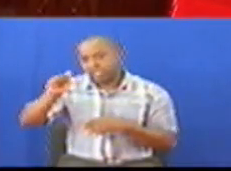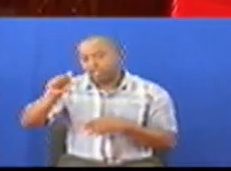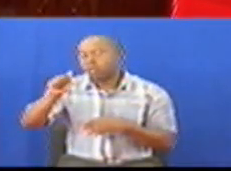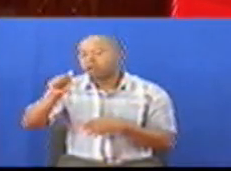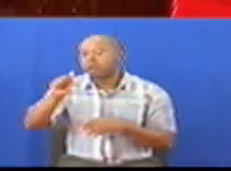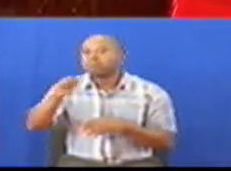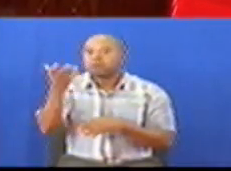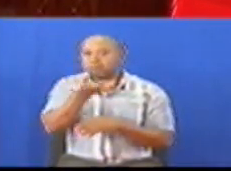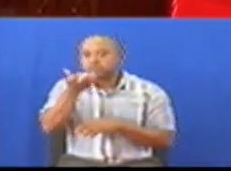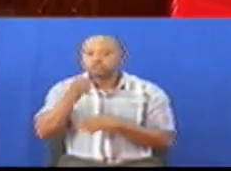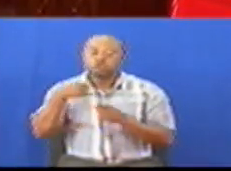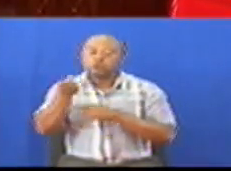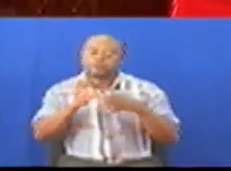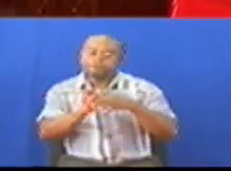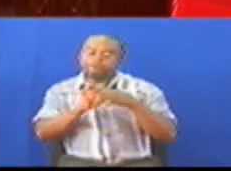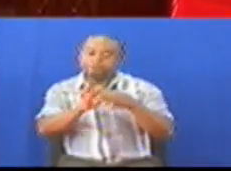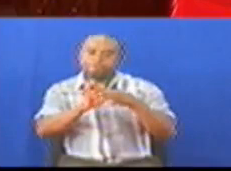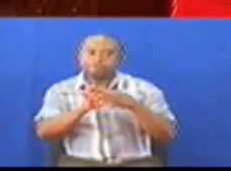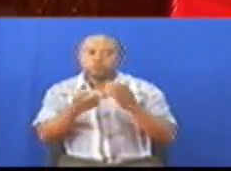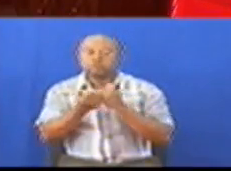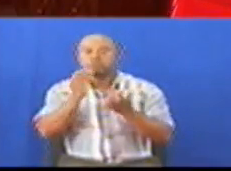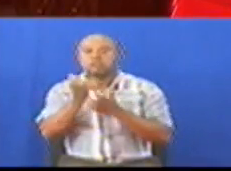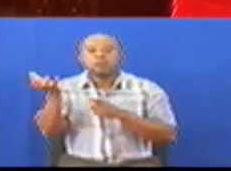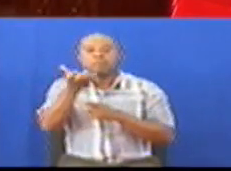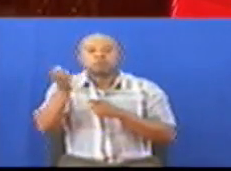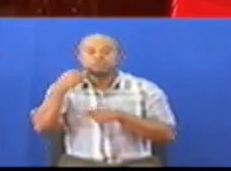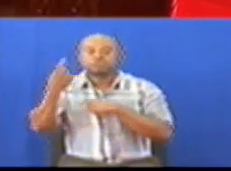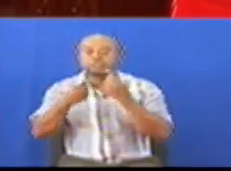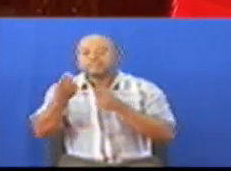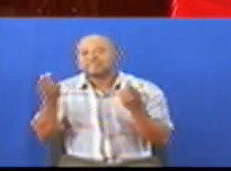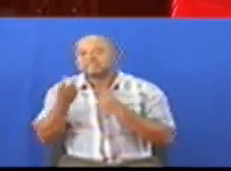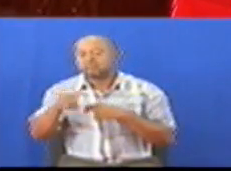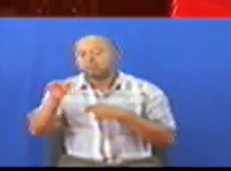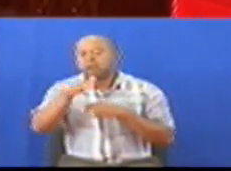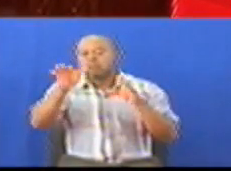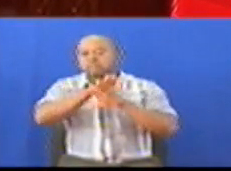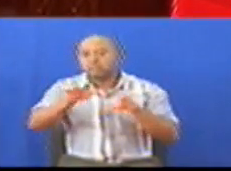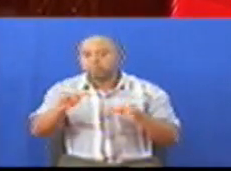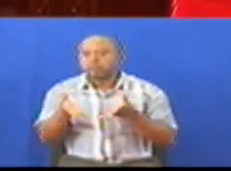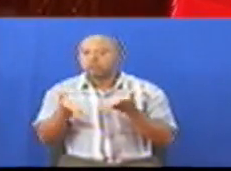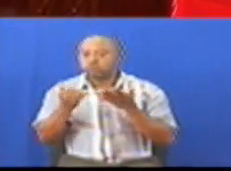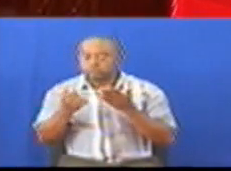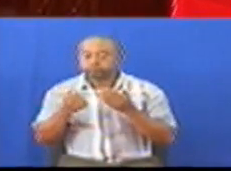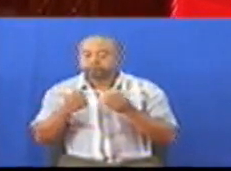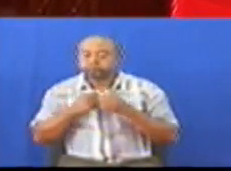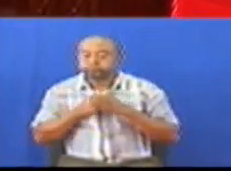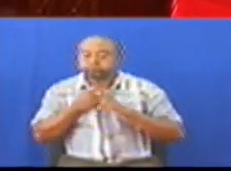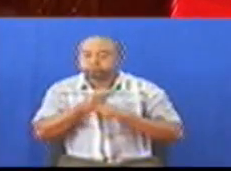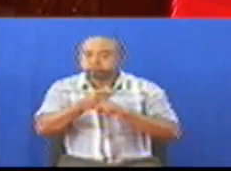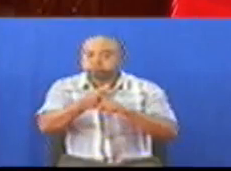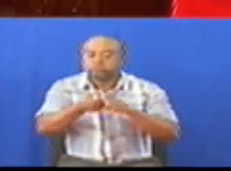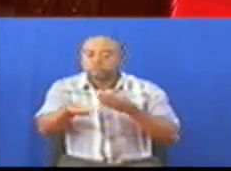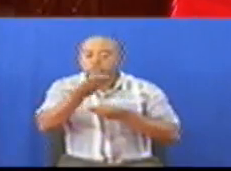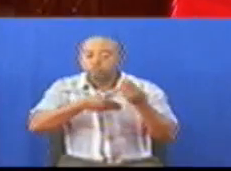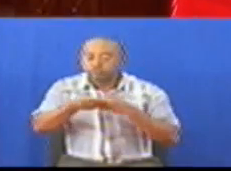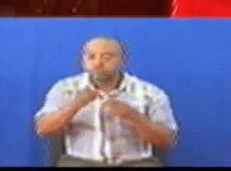waendelee na mshikamano katika kuhakikisha Moshi inaendelea kuwa mahali salama katika kuendeleza uchumi wa wananchi wake na pia sehemu ya